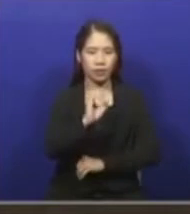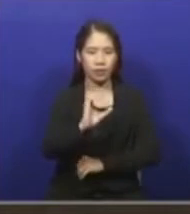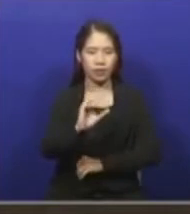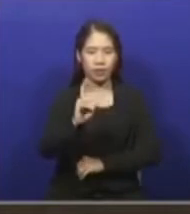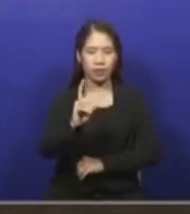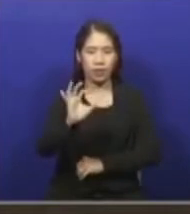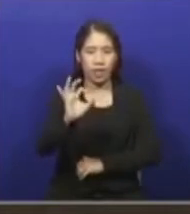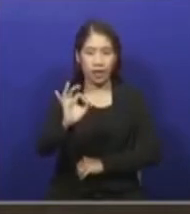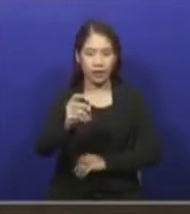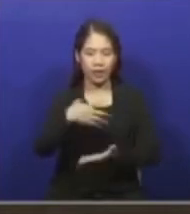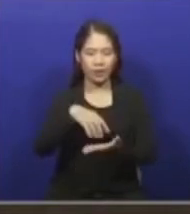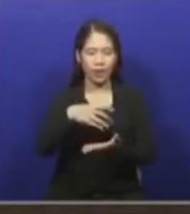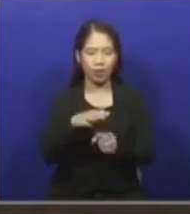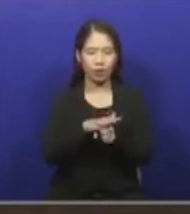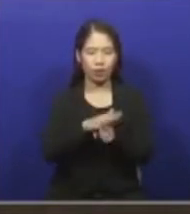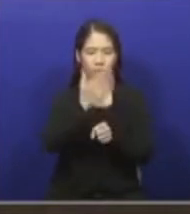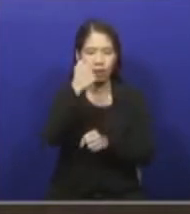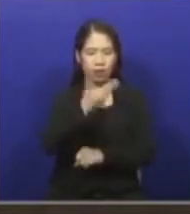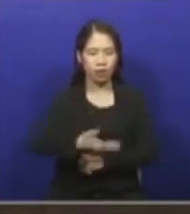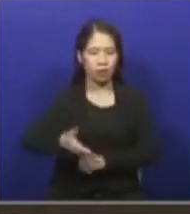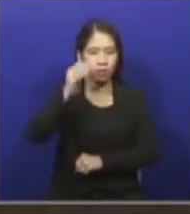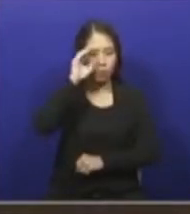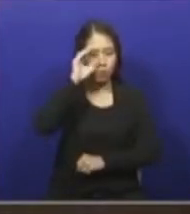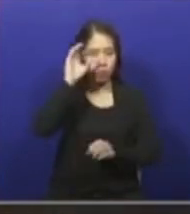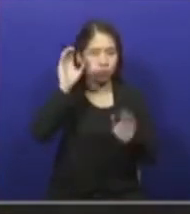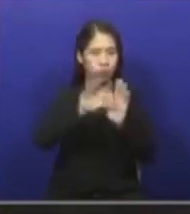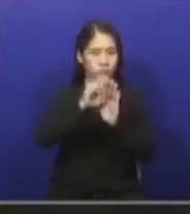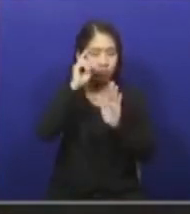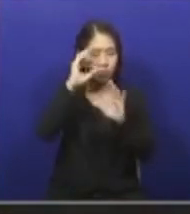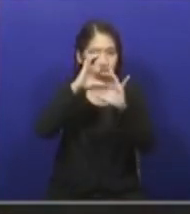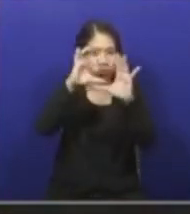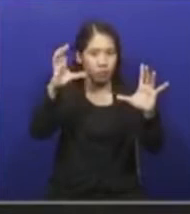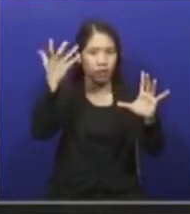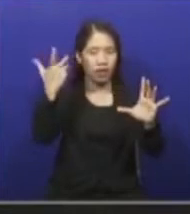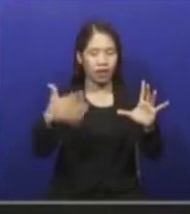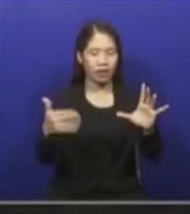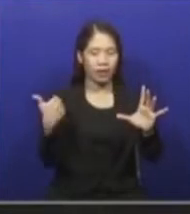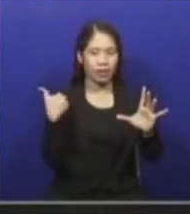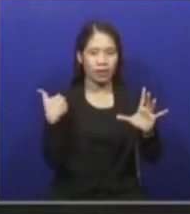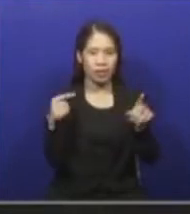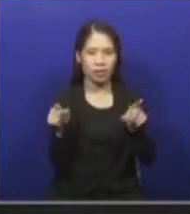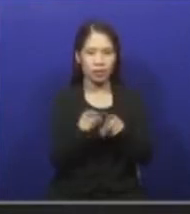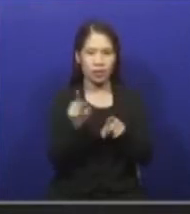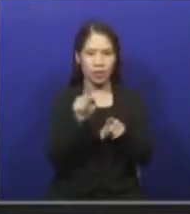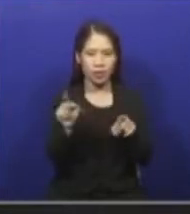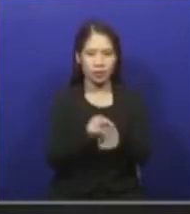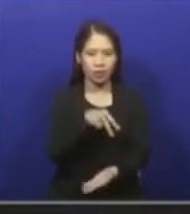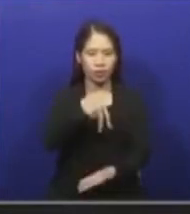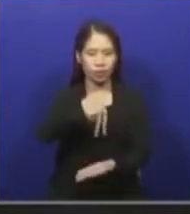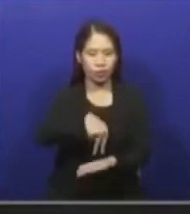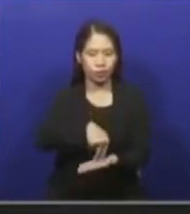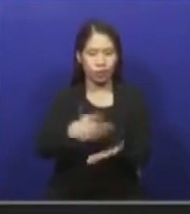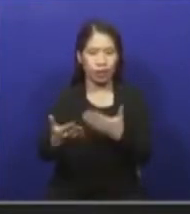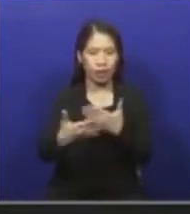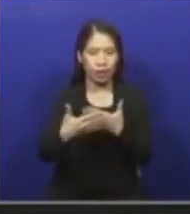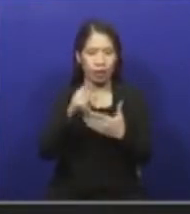ขปเพื่อทำให้เห็นภาพหลังจากนั้นจะหยิบยกเครื่องมือต่างๆที่เปรียบเสมือนกับหุ่นไล่กาของน้องก้าวในโลกยุคปัจจุบัน